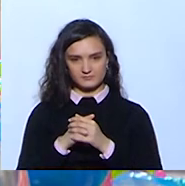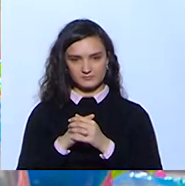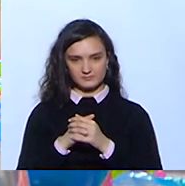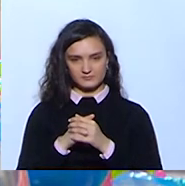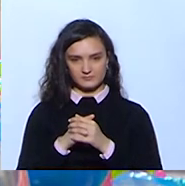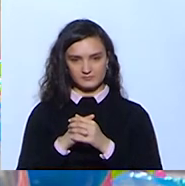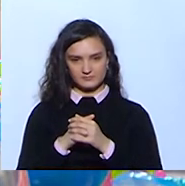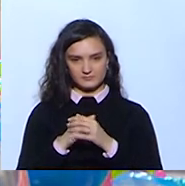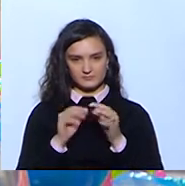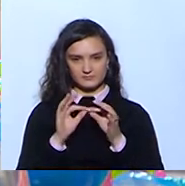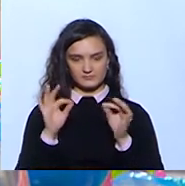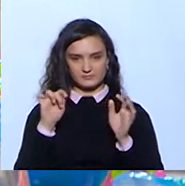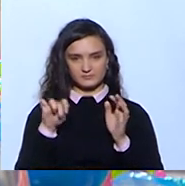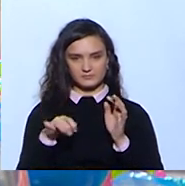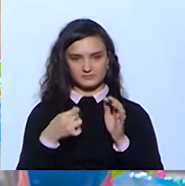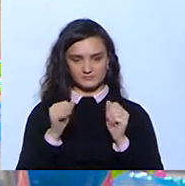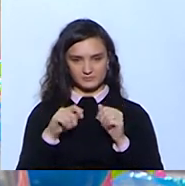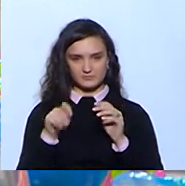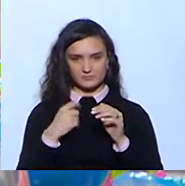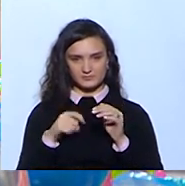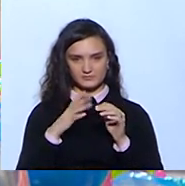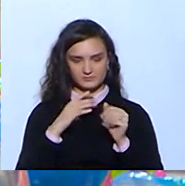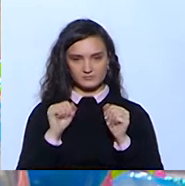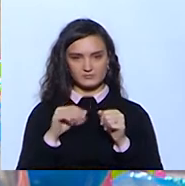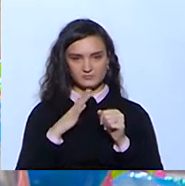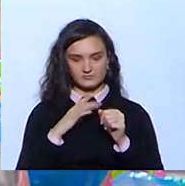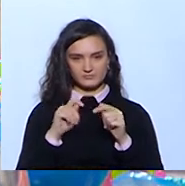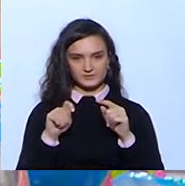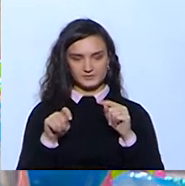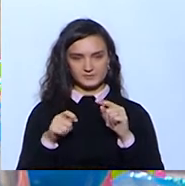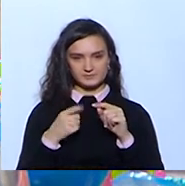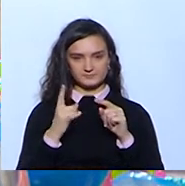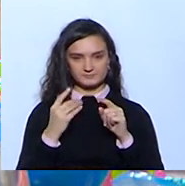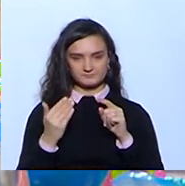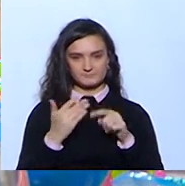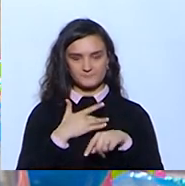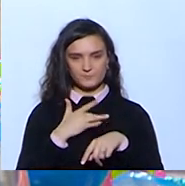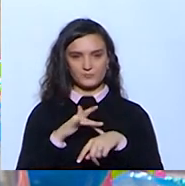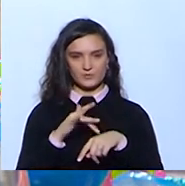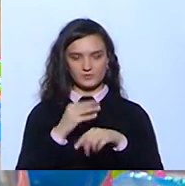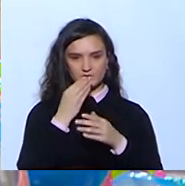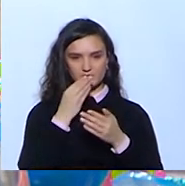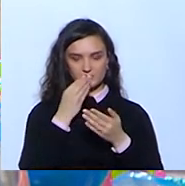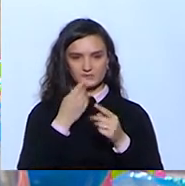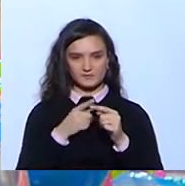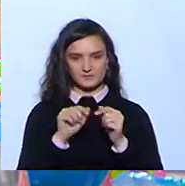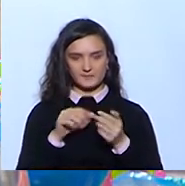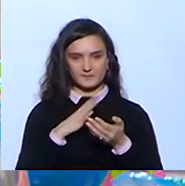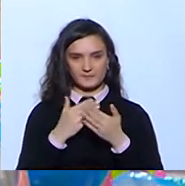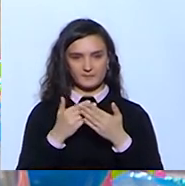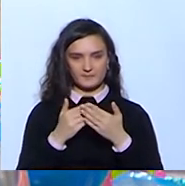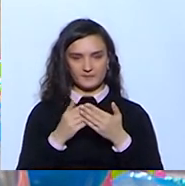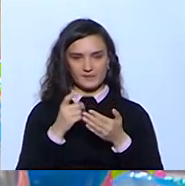დავფარეთ ეს ჩვენი ჩხირი. შეიძლება კოვზიც იყოს ამ შემთხვევაში, დავფარეთ ბავშვისთვის სასურველი საკვებით. ეს შეიძლება იყოს